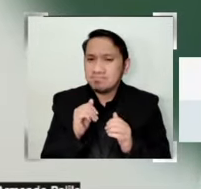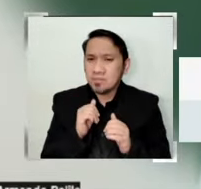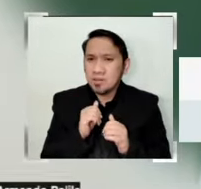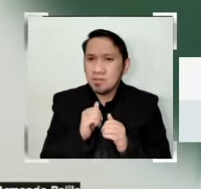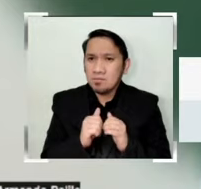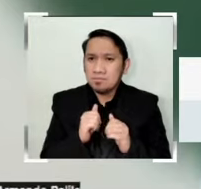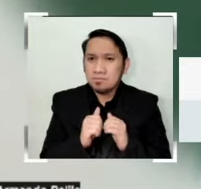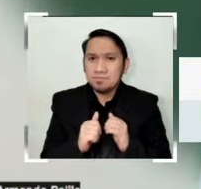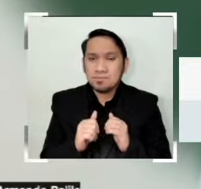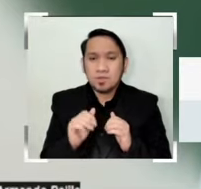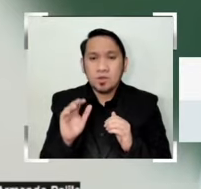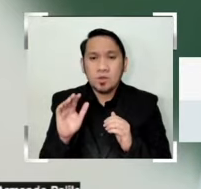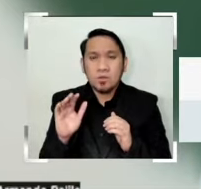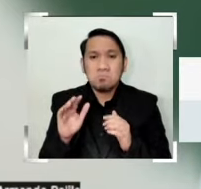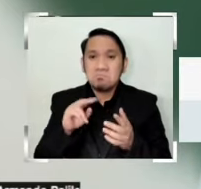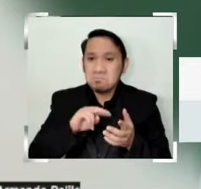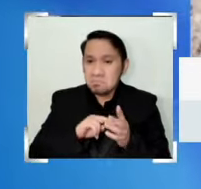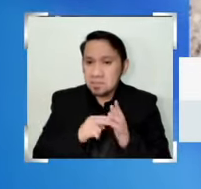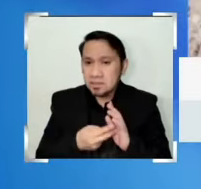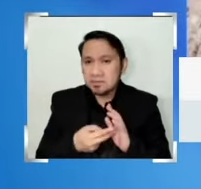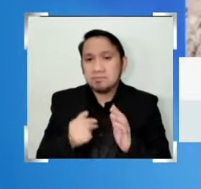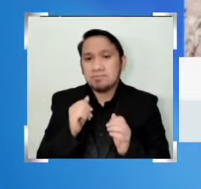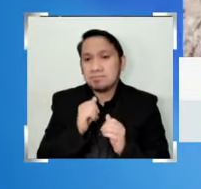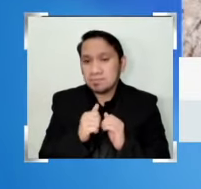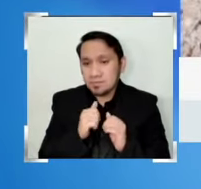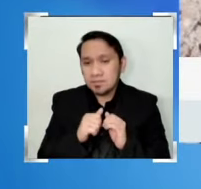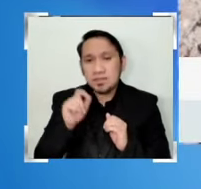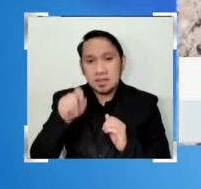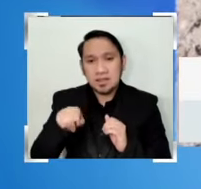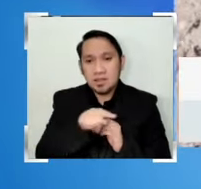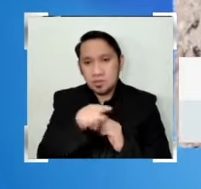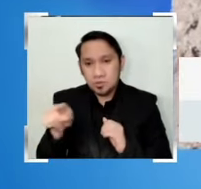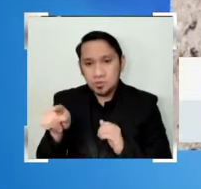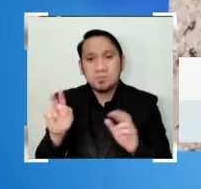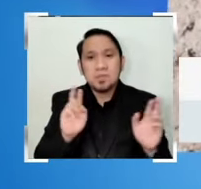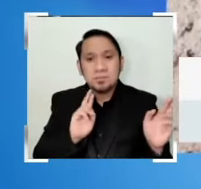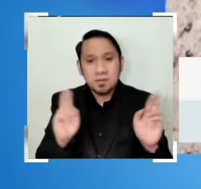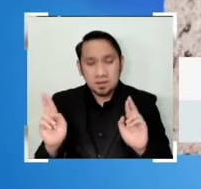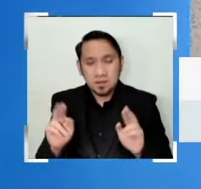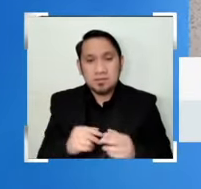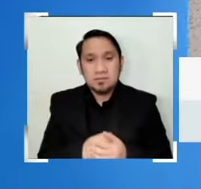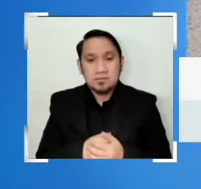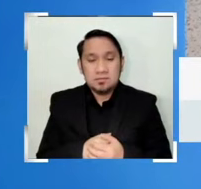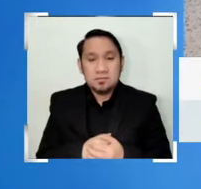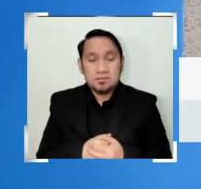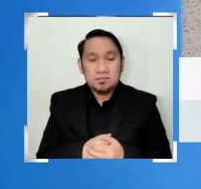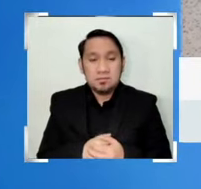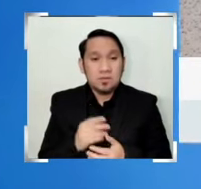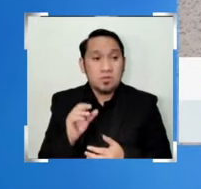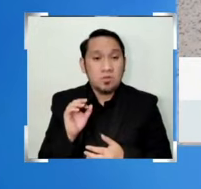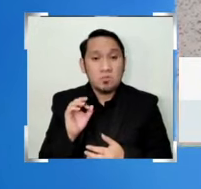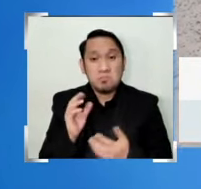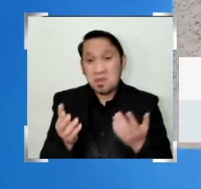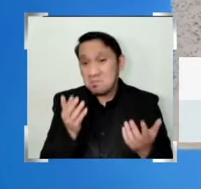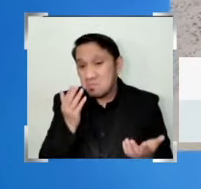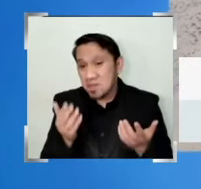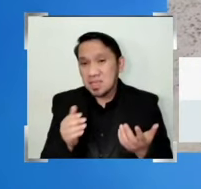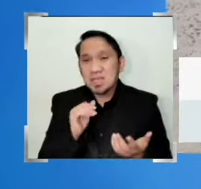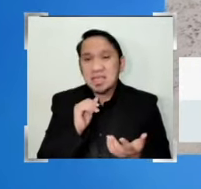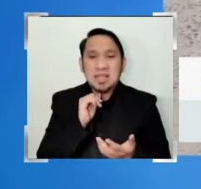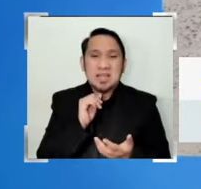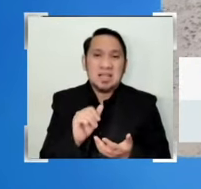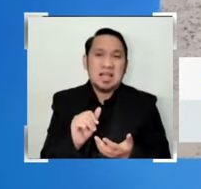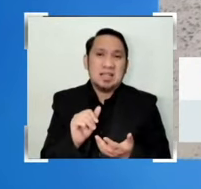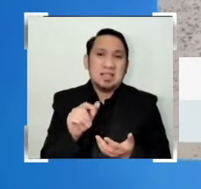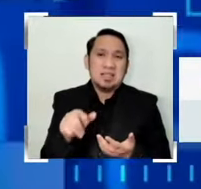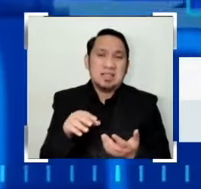ibig sabihin po ay talaga pong maganda kayo. Pero maaari daw na dispersed oil ang langis na nakarating sa mas malayong lugar